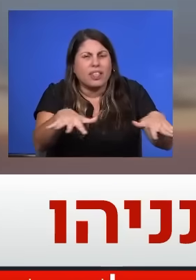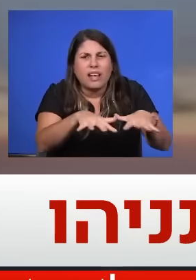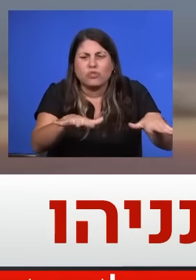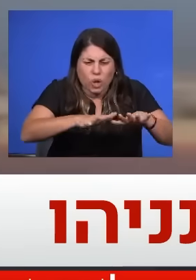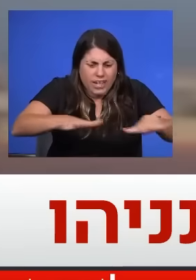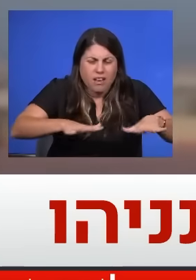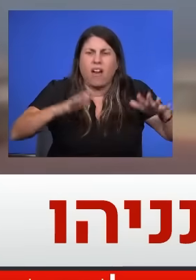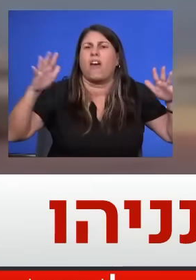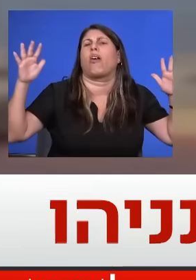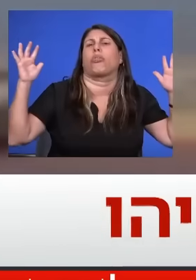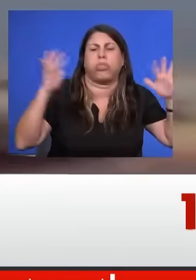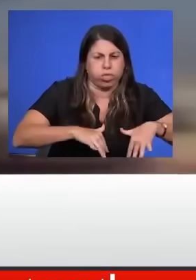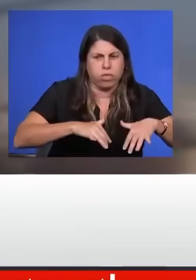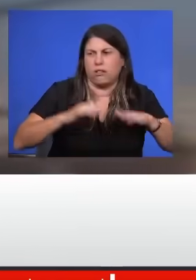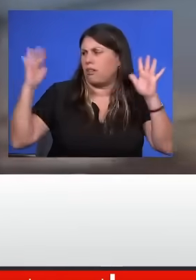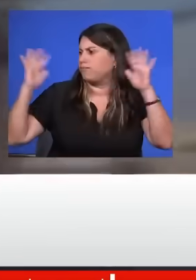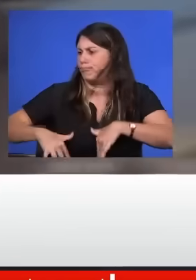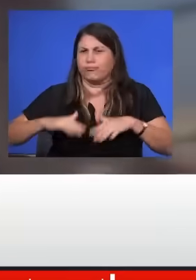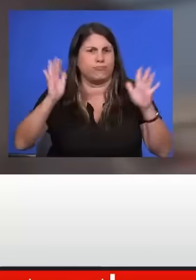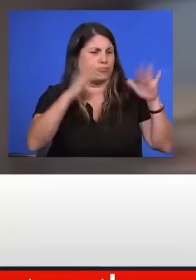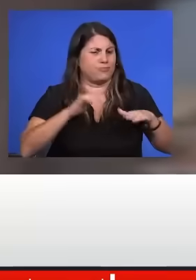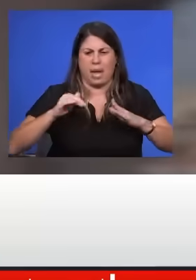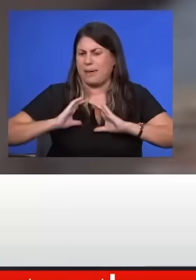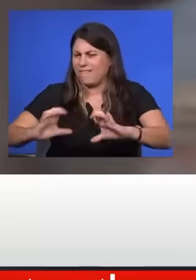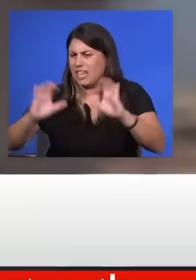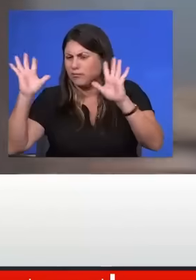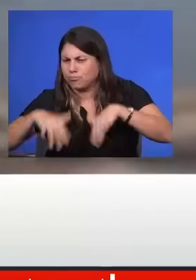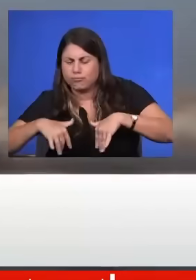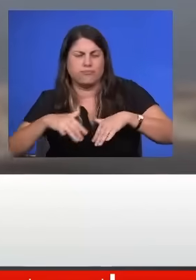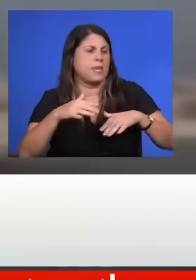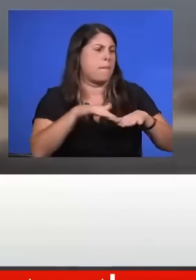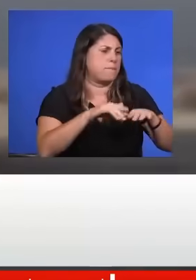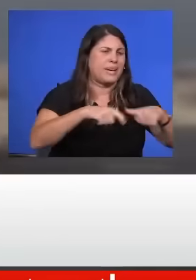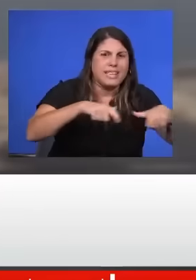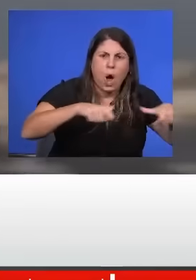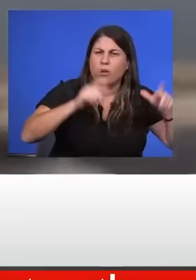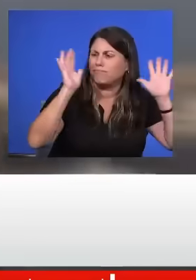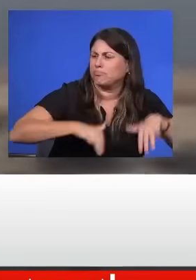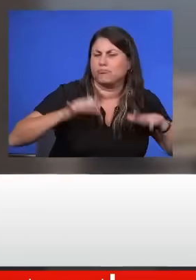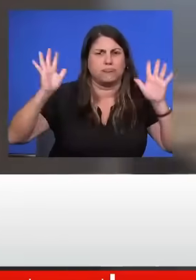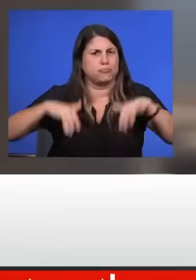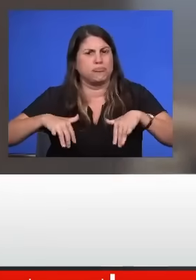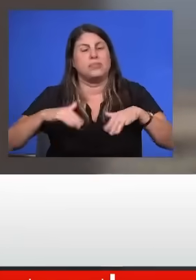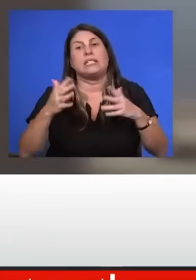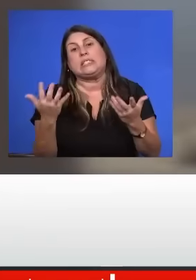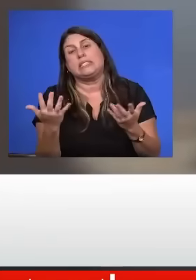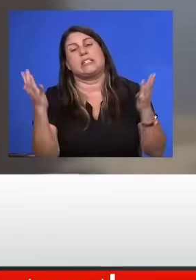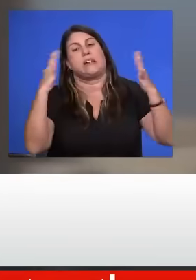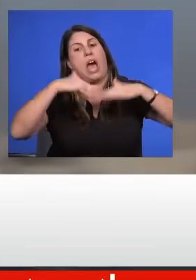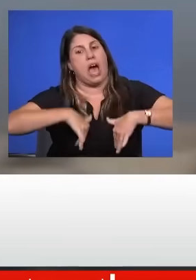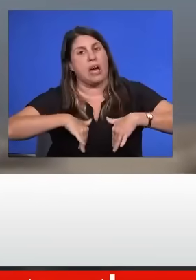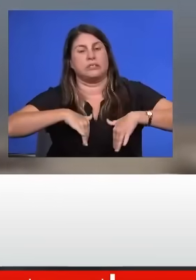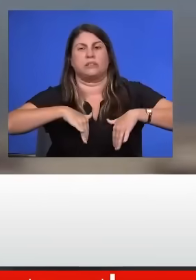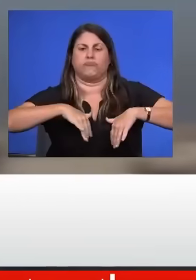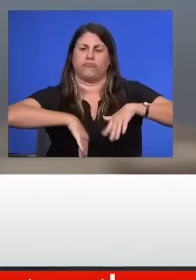פנימה, תשתיות של כביש, מדרכות, אין ספק שכנראה זה קרס לתוך חלל, כנראה